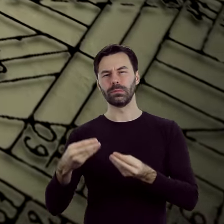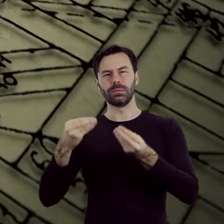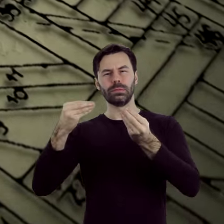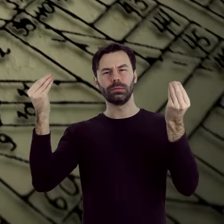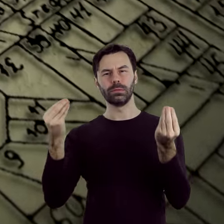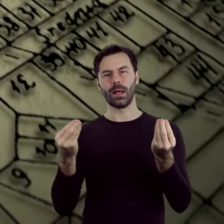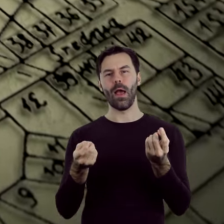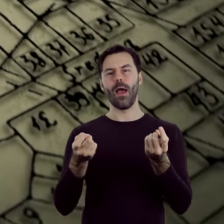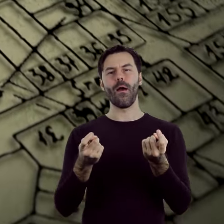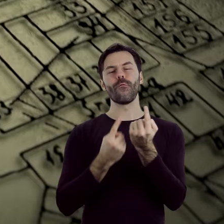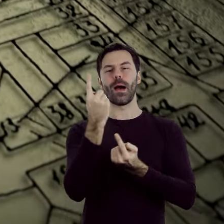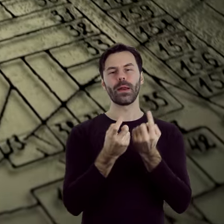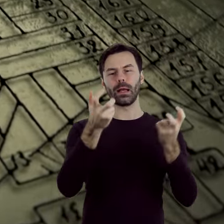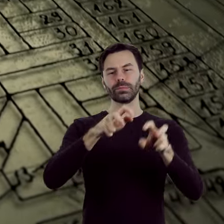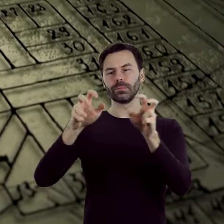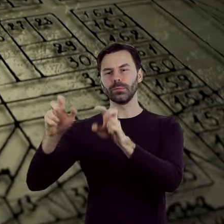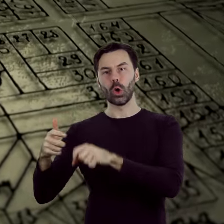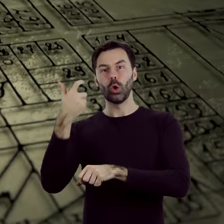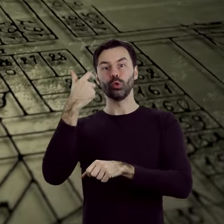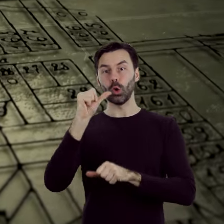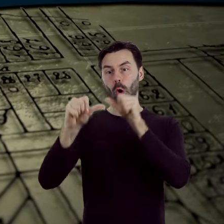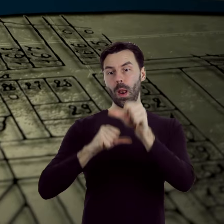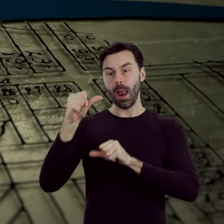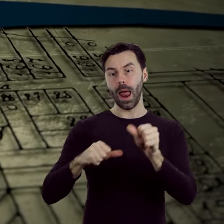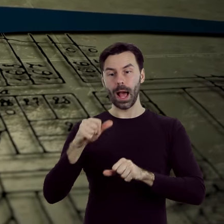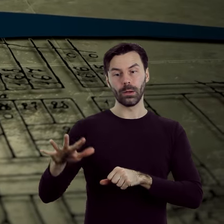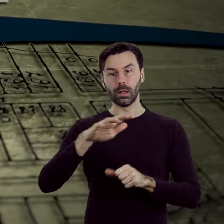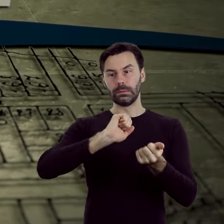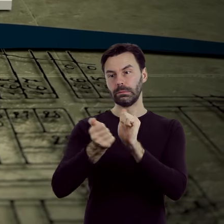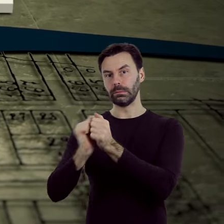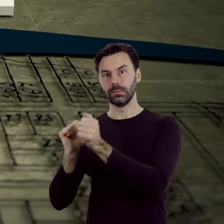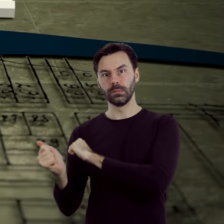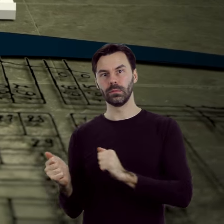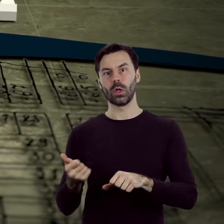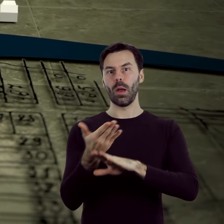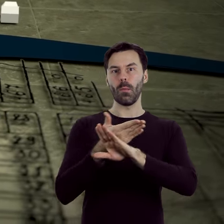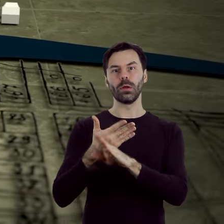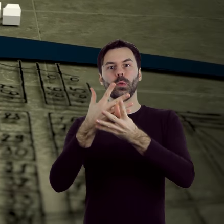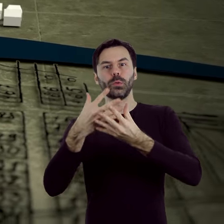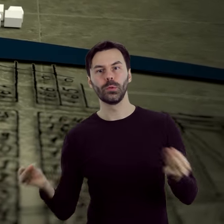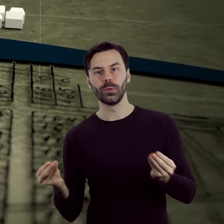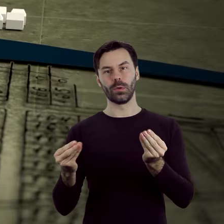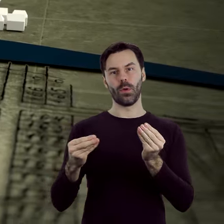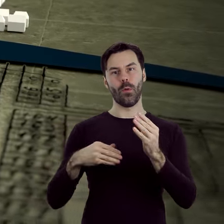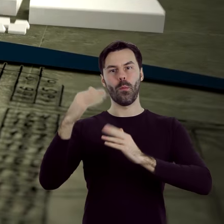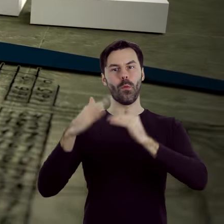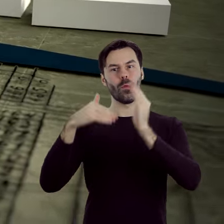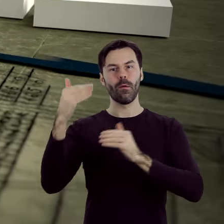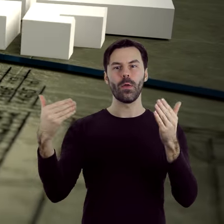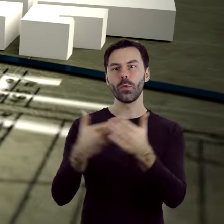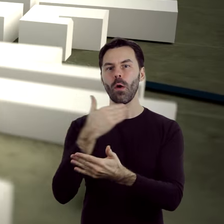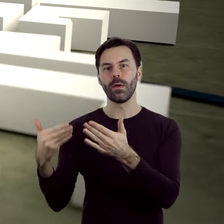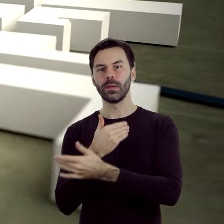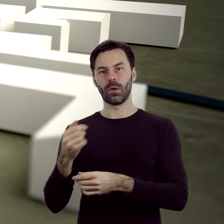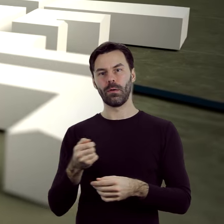osadą fabryczną i przez następne 100 lat okolica się odmieniła. Młyn zniknął, zmieniła się zabudowa,